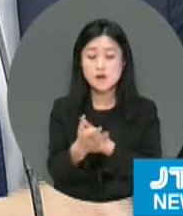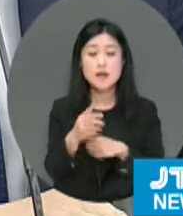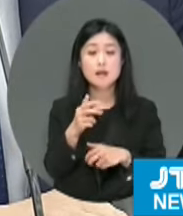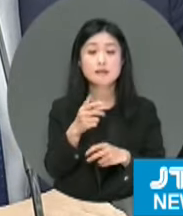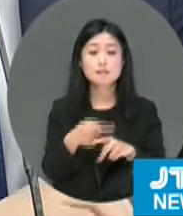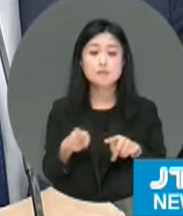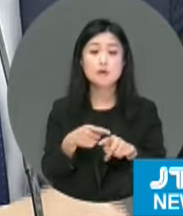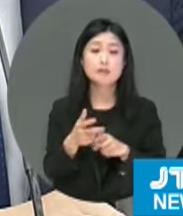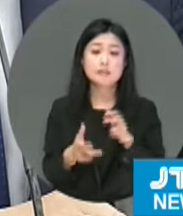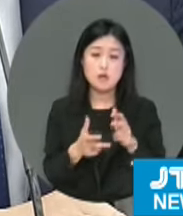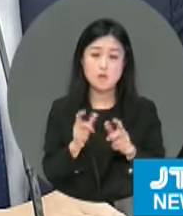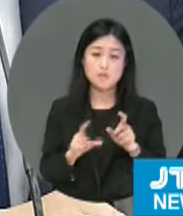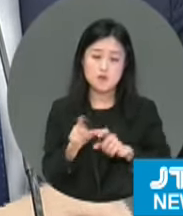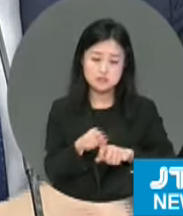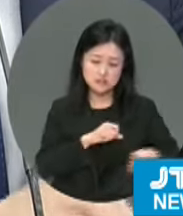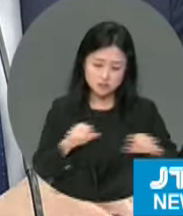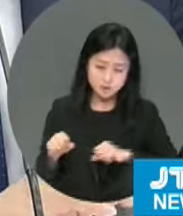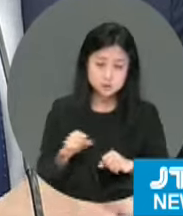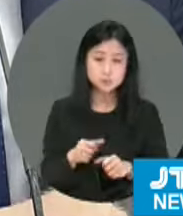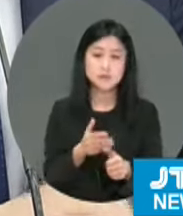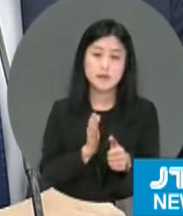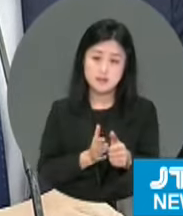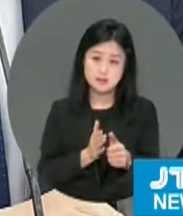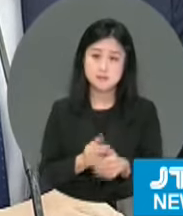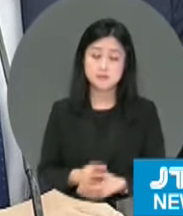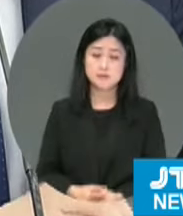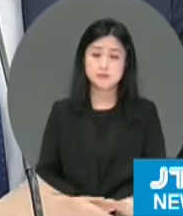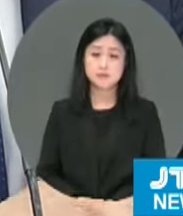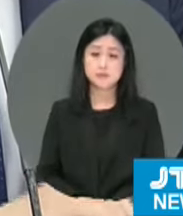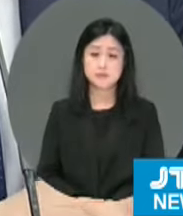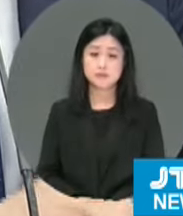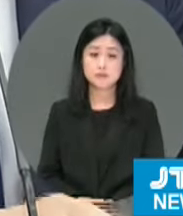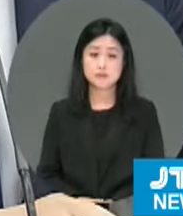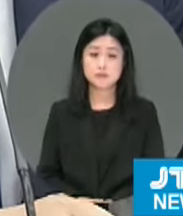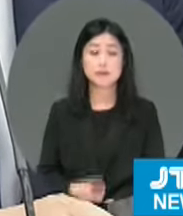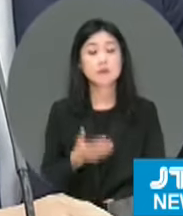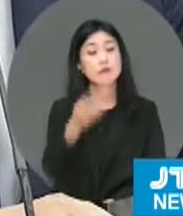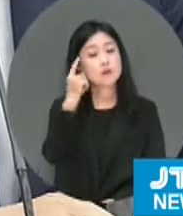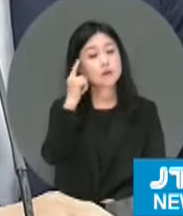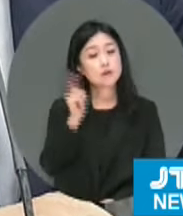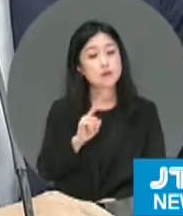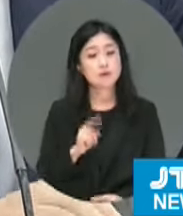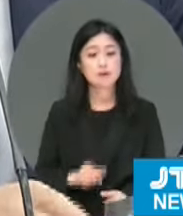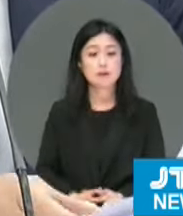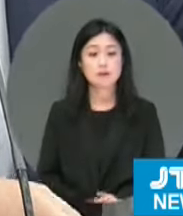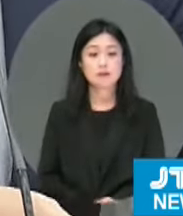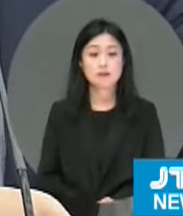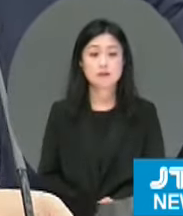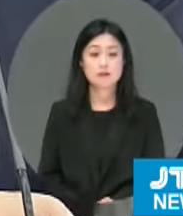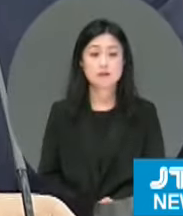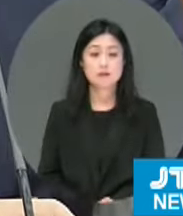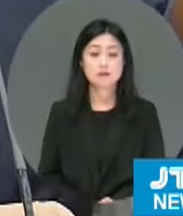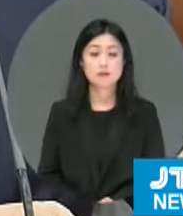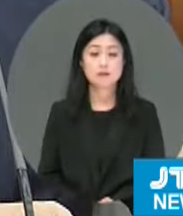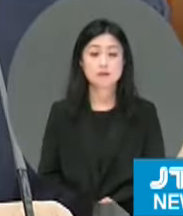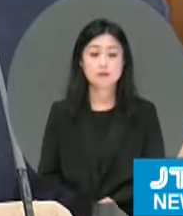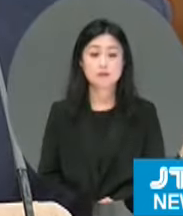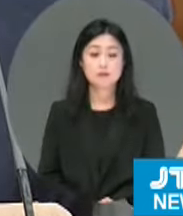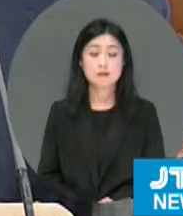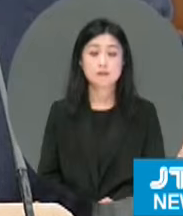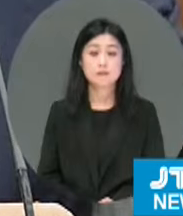할 수 있는 방안을 검토해서 제출을 해야 된다고 봅니다. 차관님 어떻게 생각하세요? 의원님 하나 좀 덧붙여서 말씀드리면